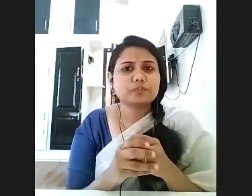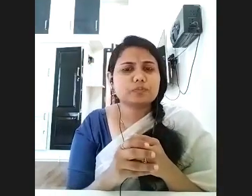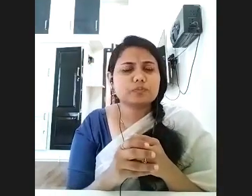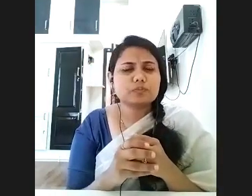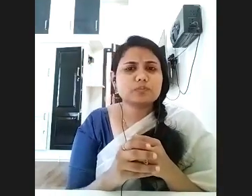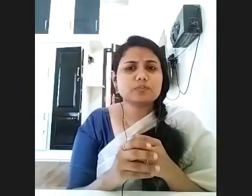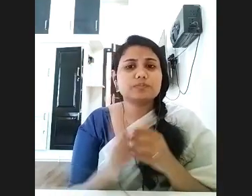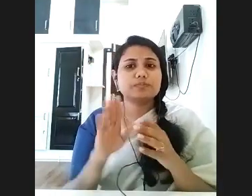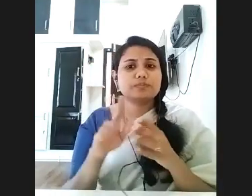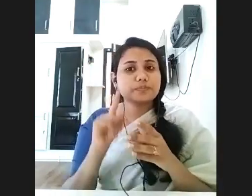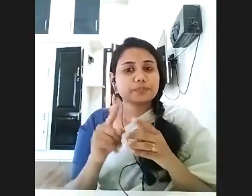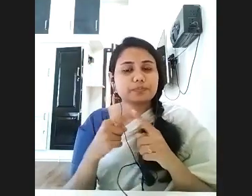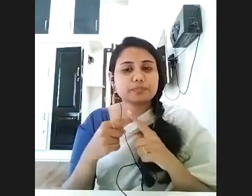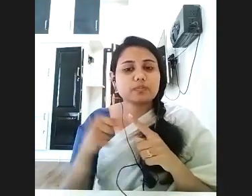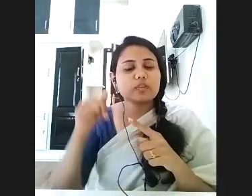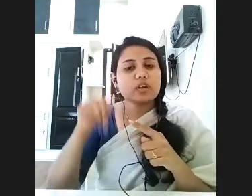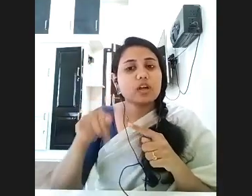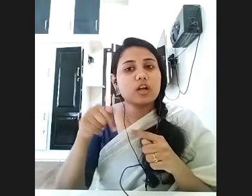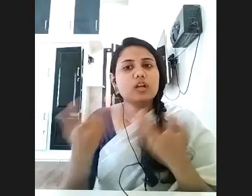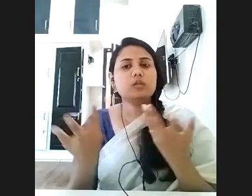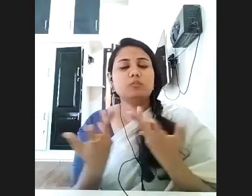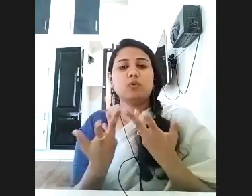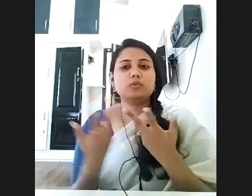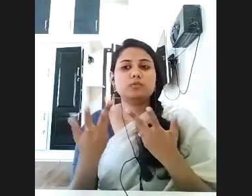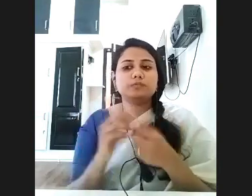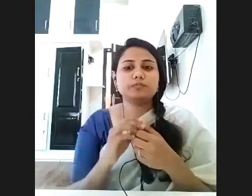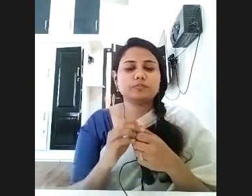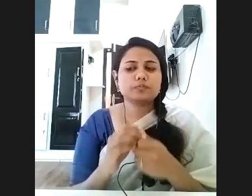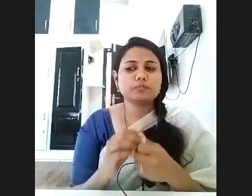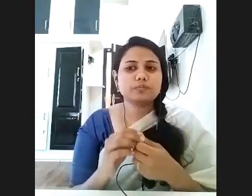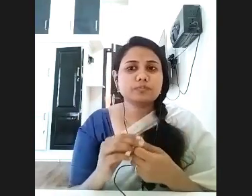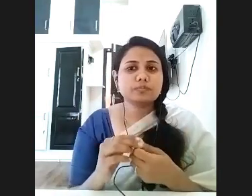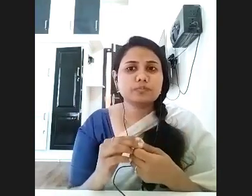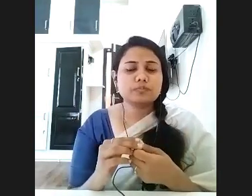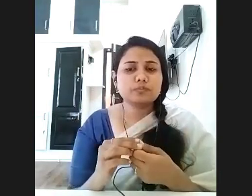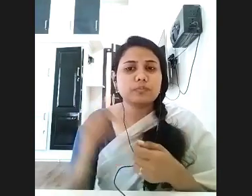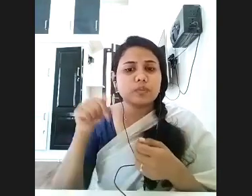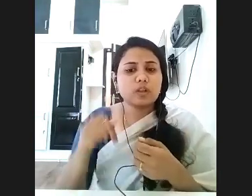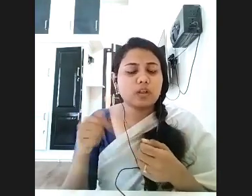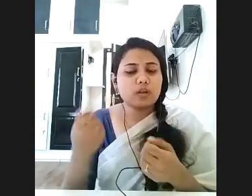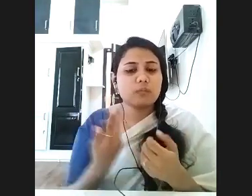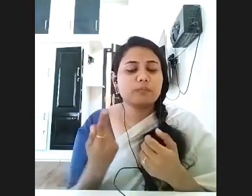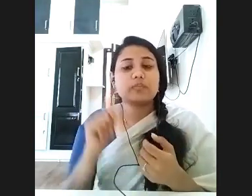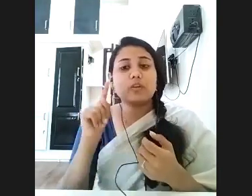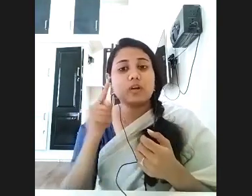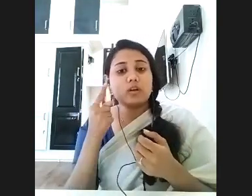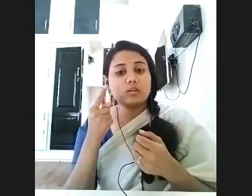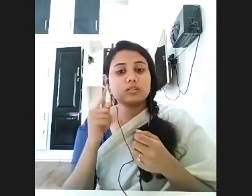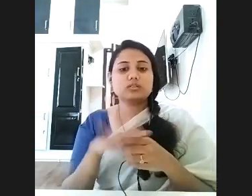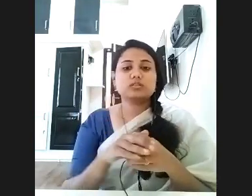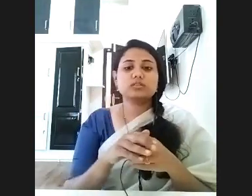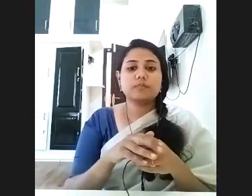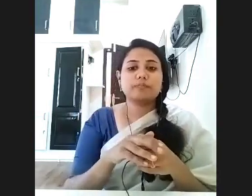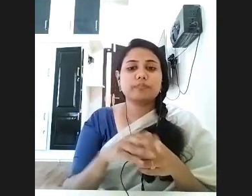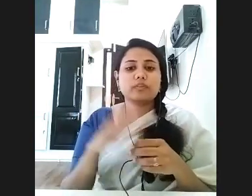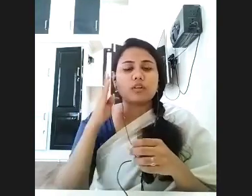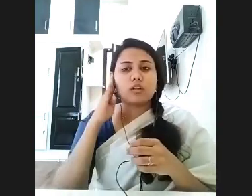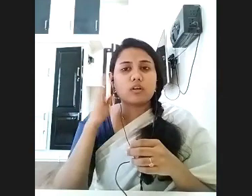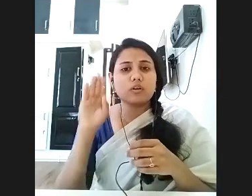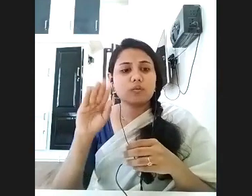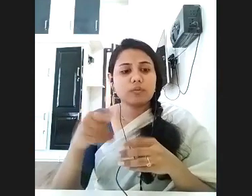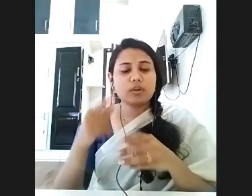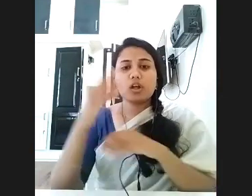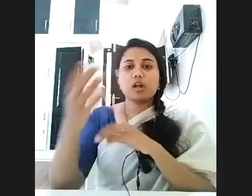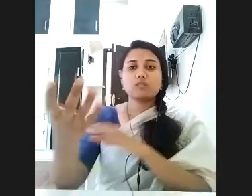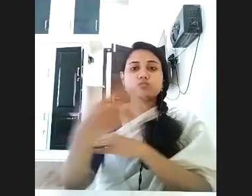അപ്പൊ ഇപ്പോഴത്തെ സ്റ്റാറ്റസ് എന്താന്ന് വെച്ചാ ഇപ്പം ഫസ്റ്റ് ഇയാൾക്ക് സ്റ്റാർട്ട് ചെയ്ത് റൈറ്റ് ഹാൻഡ്, പിന്നെ അത് പ്രോഗ്രസ്